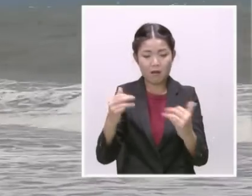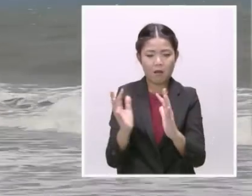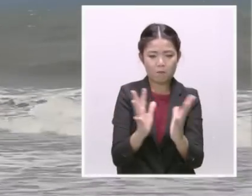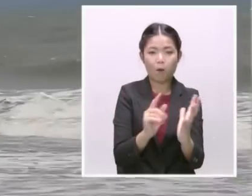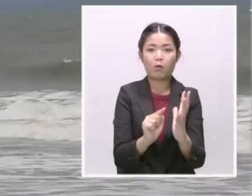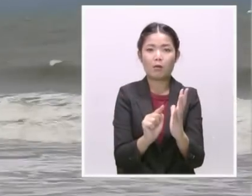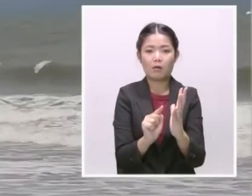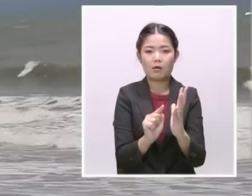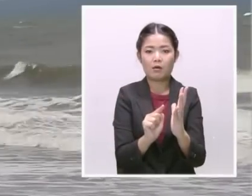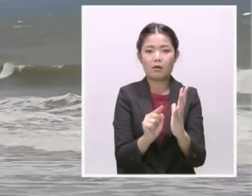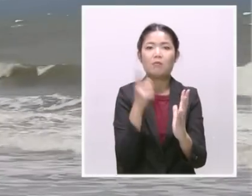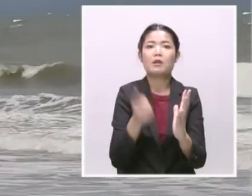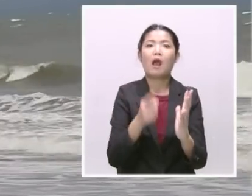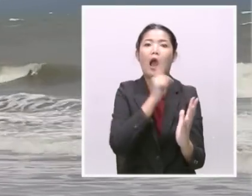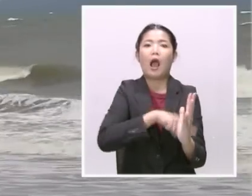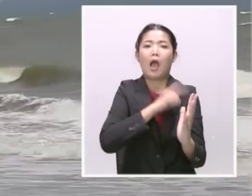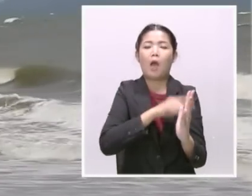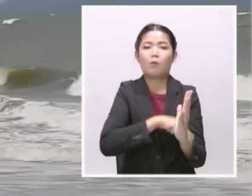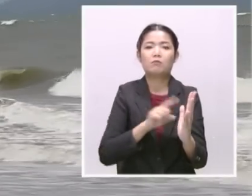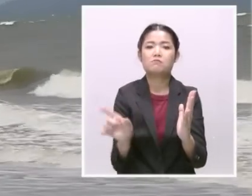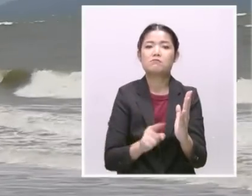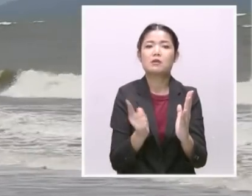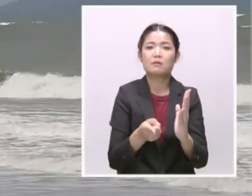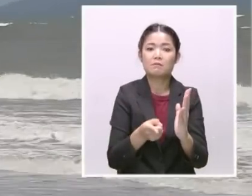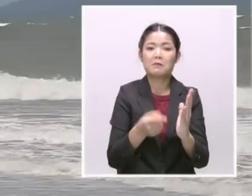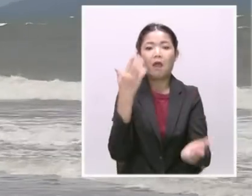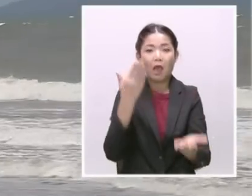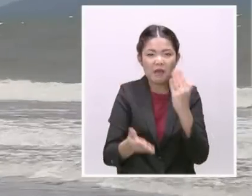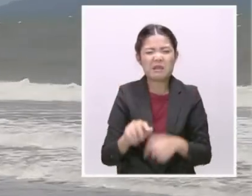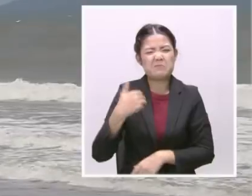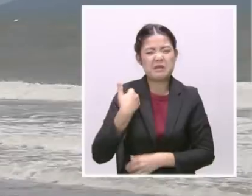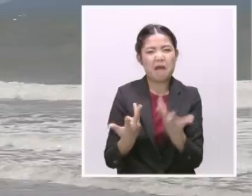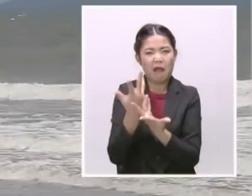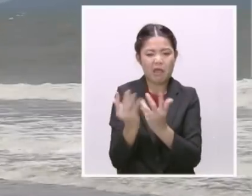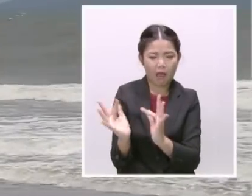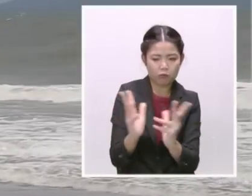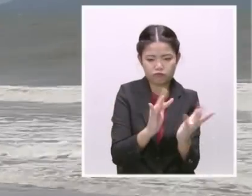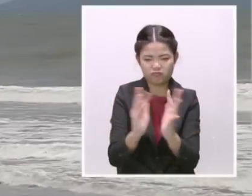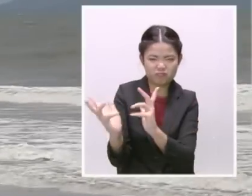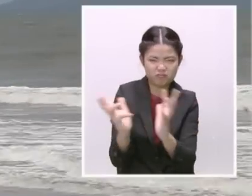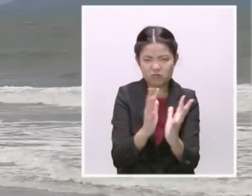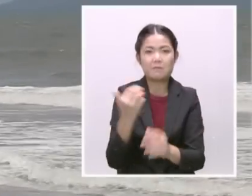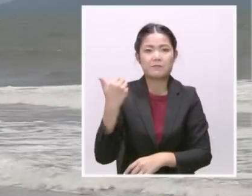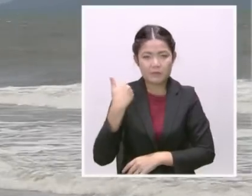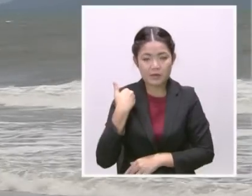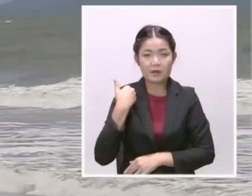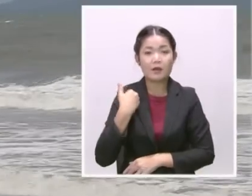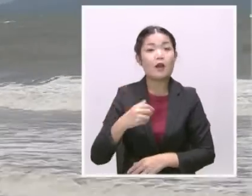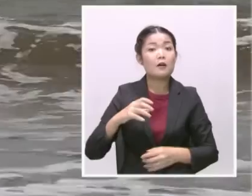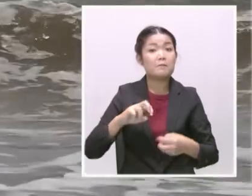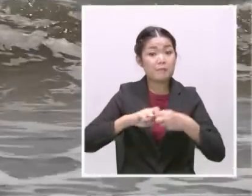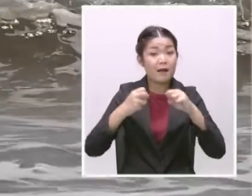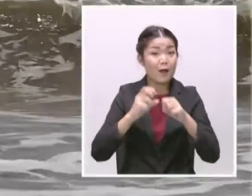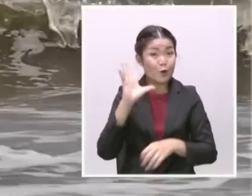ไปฟอกขาวใหม่บ้าน ที่ไม่กบมีอยากร่มบ้างเพราฉนั้นปัญหาของเราตอนพาวาร่บร้อน